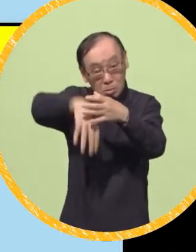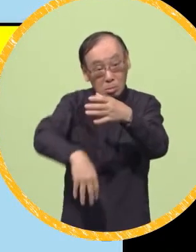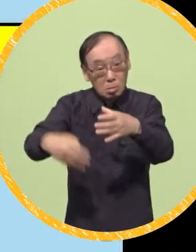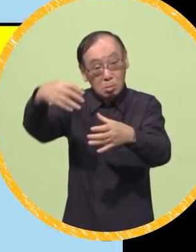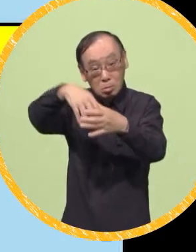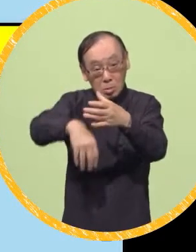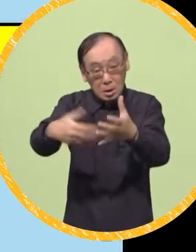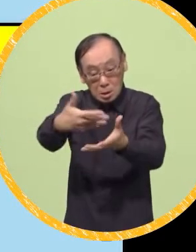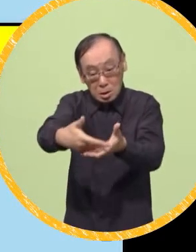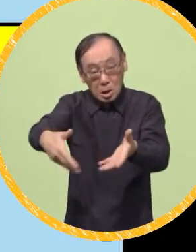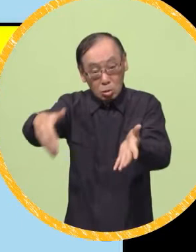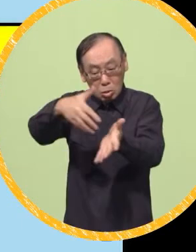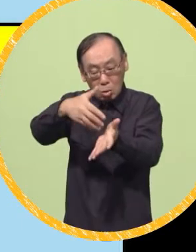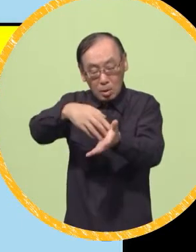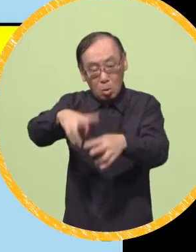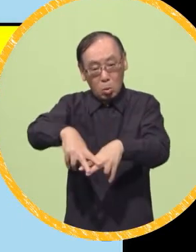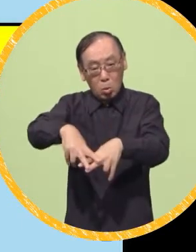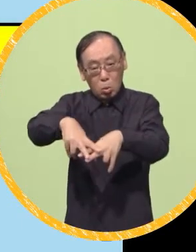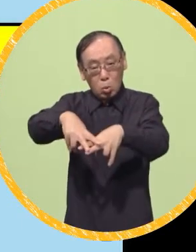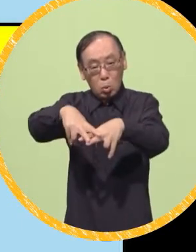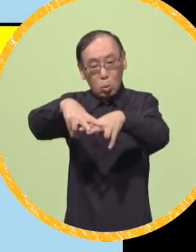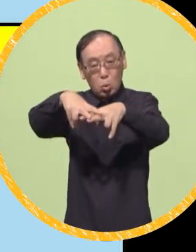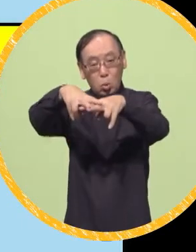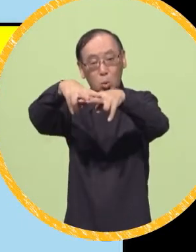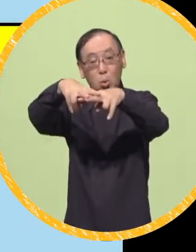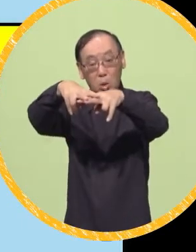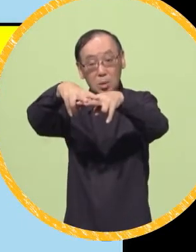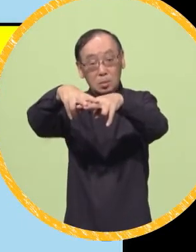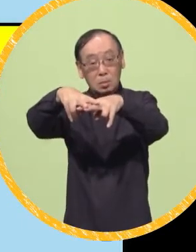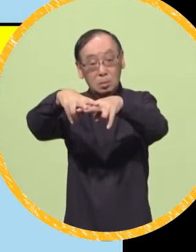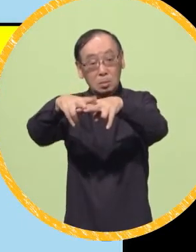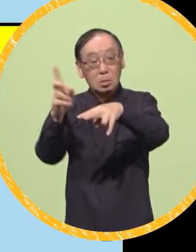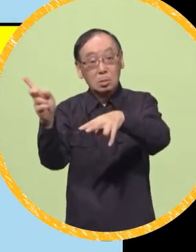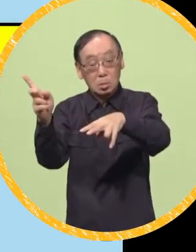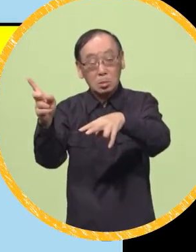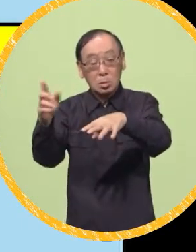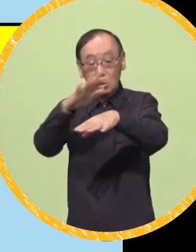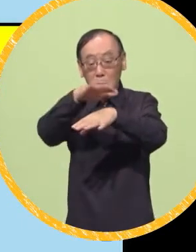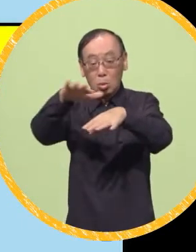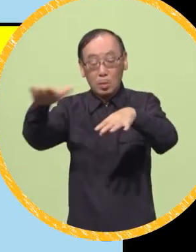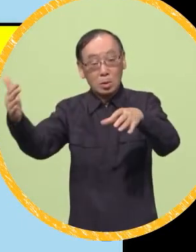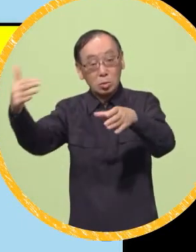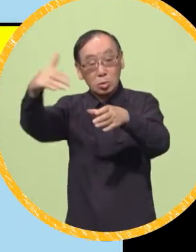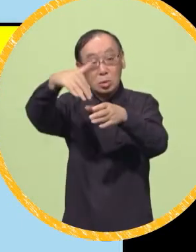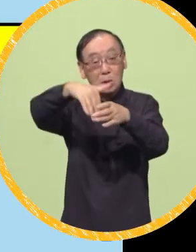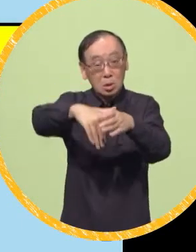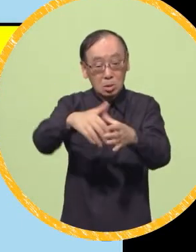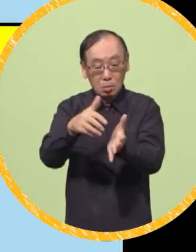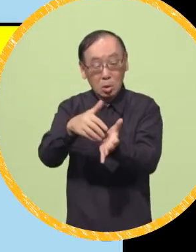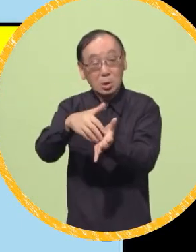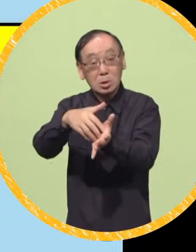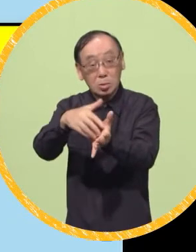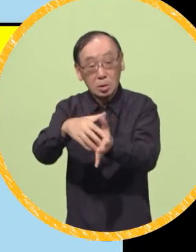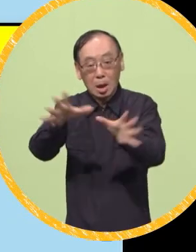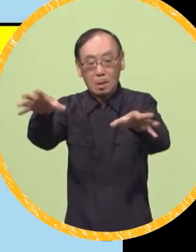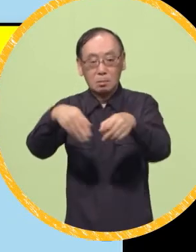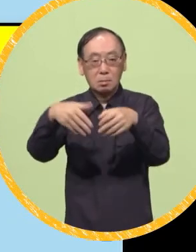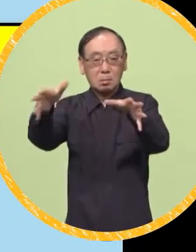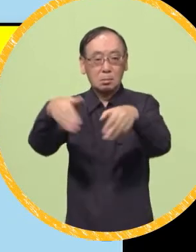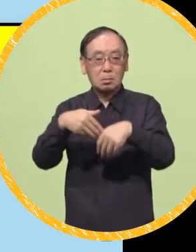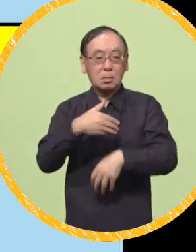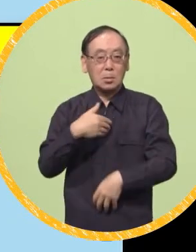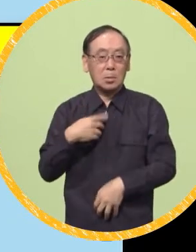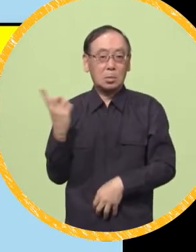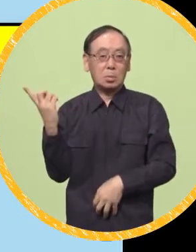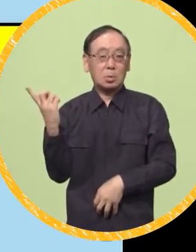ネットにそのゴミを回収するんですねああそうするとあの表面に浮いてるとかですねそのらしくのゴミが回収できるということ